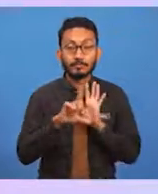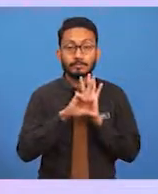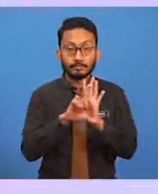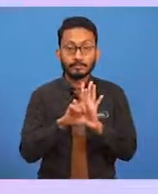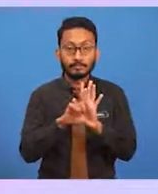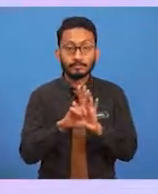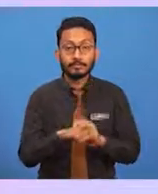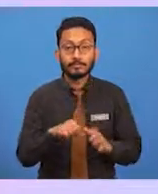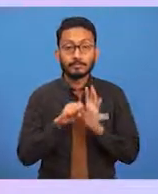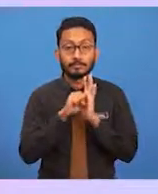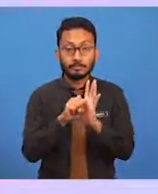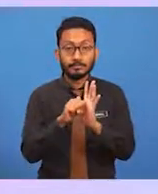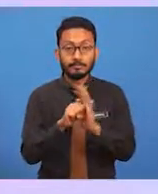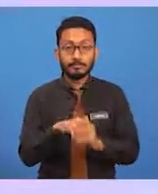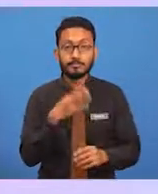dan juga kenderaan.